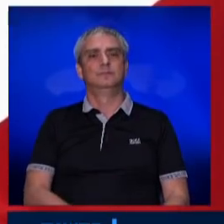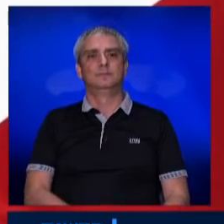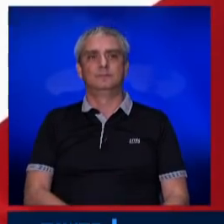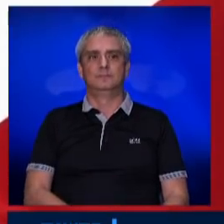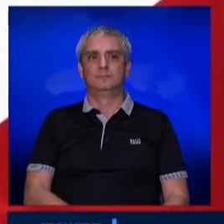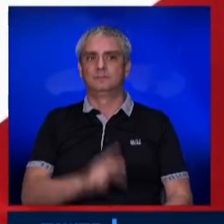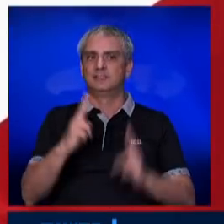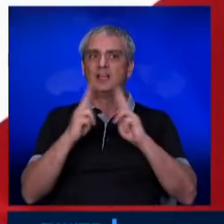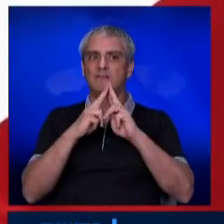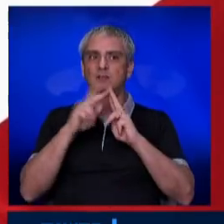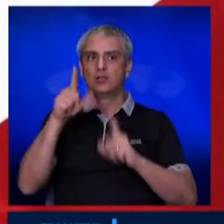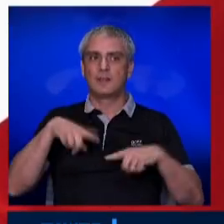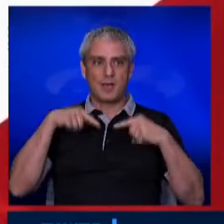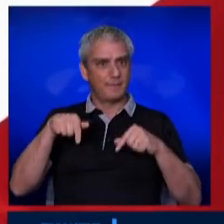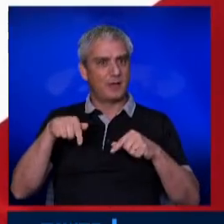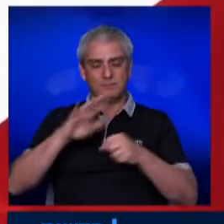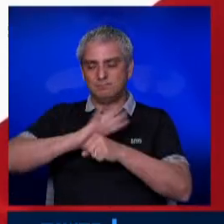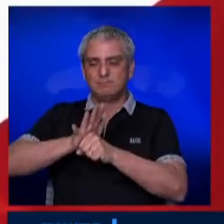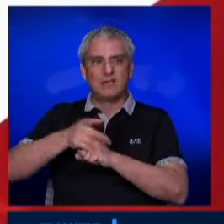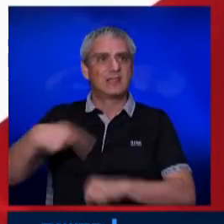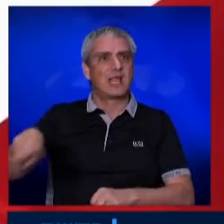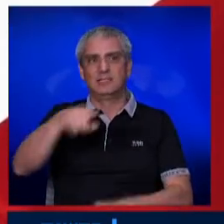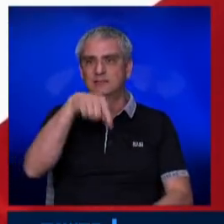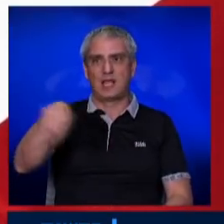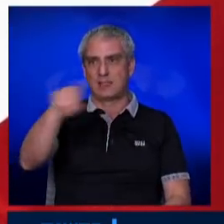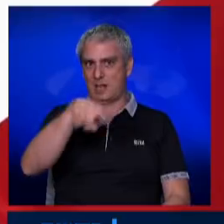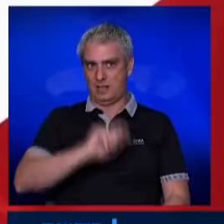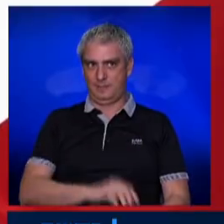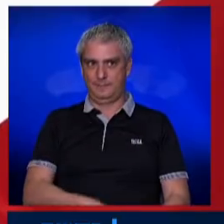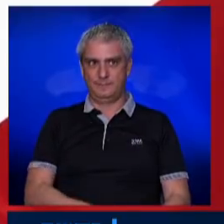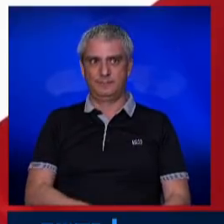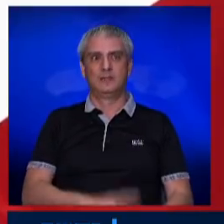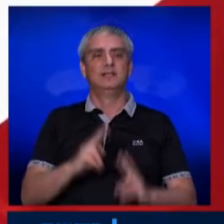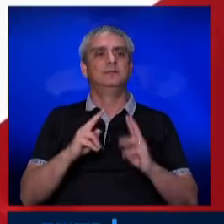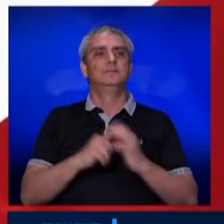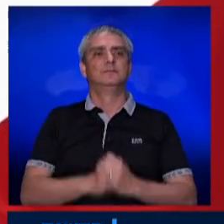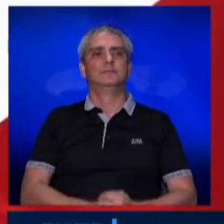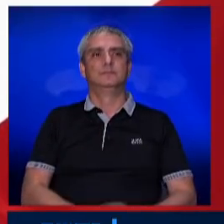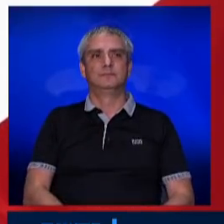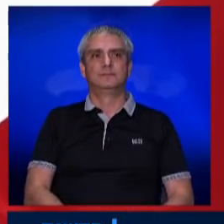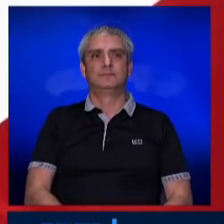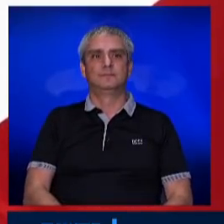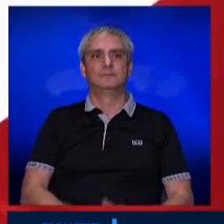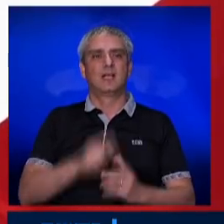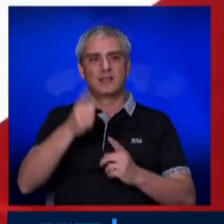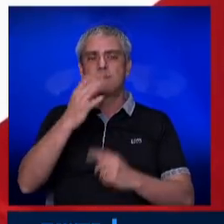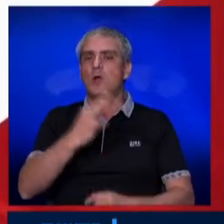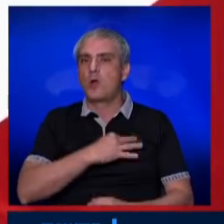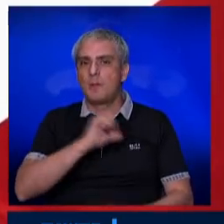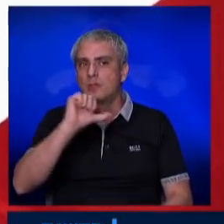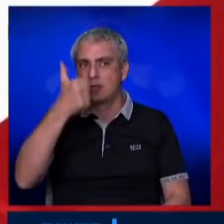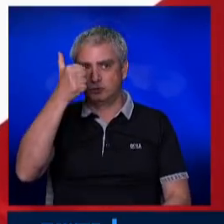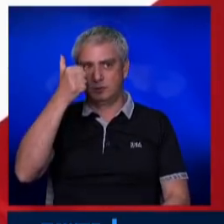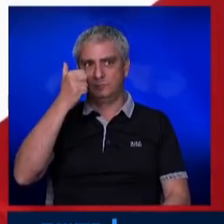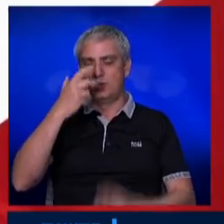Car la France où vous vivez, vous, jeunes Français, est impitoyable pour vous. Vous êtes les premières